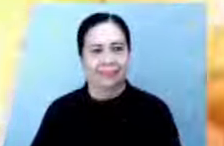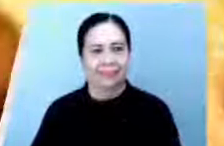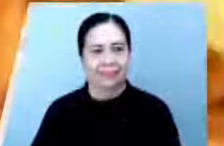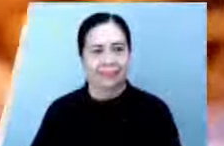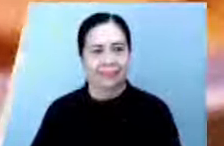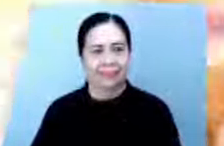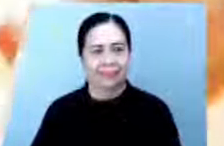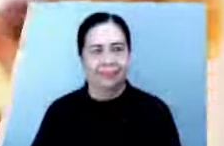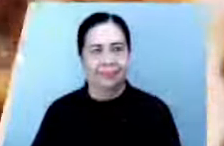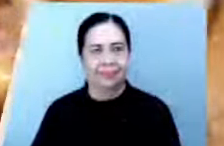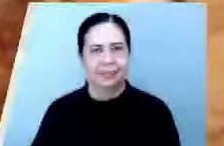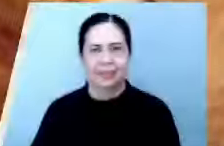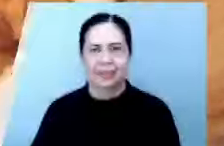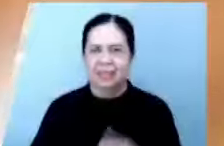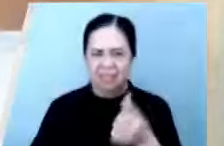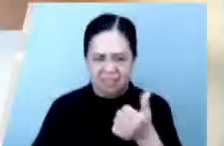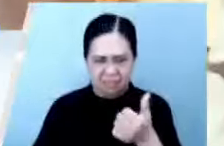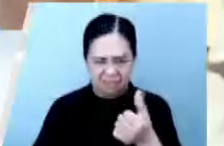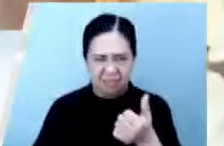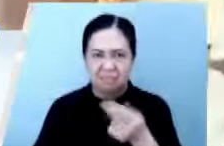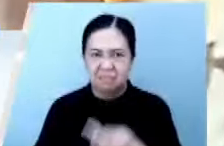Saan naabot ang 10 piso mo?